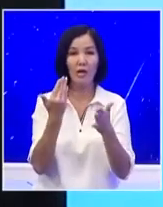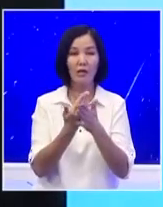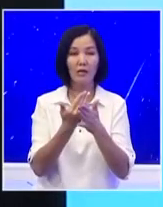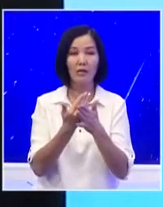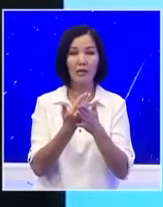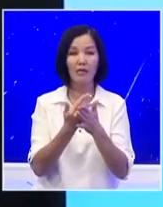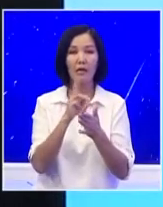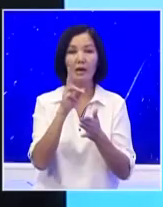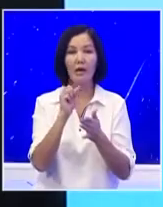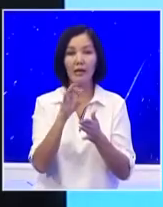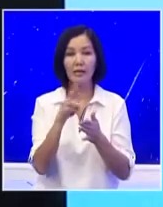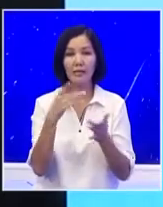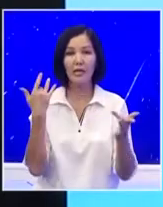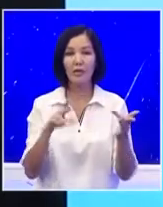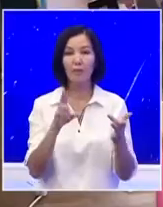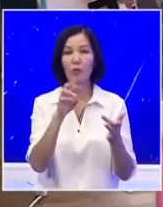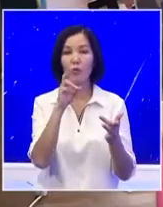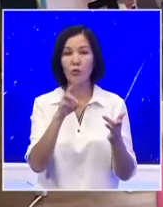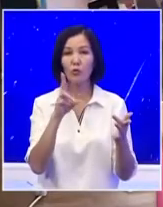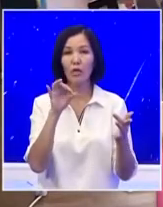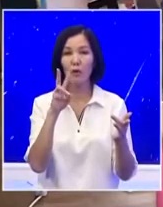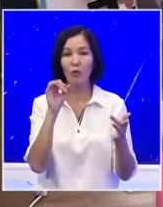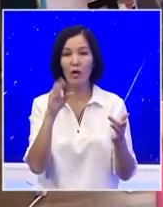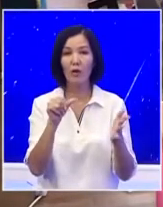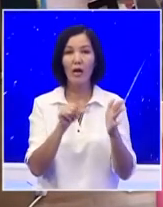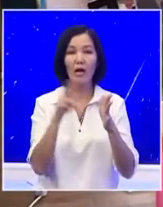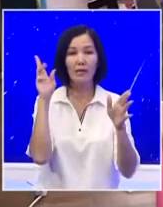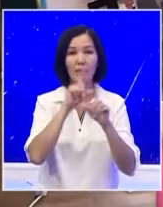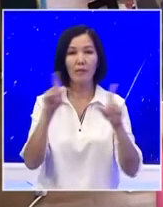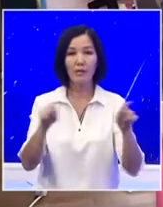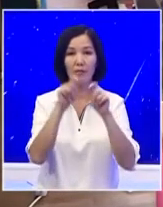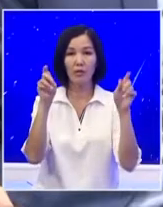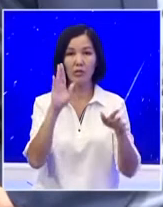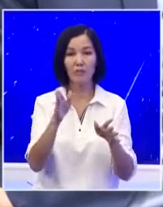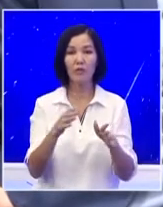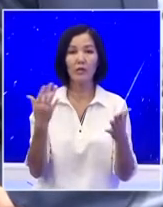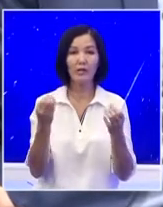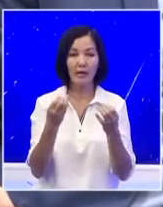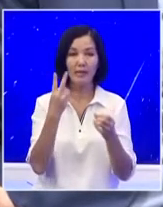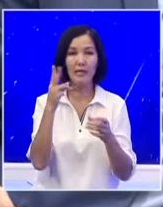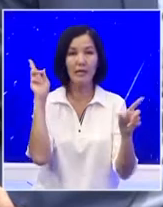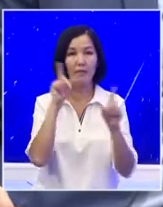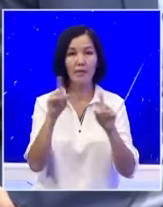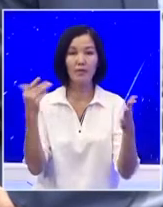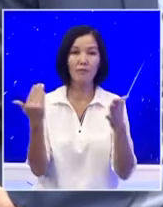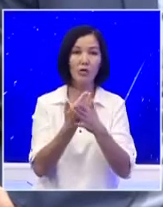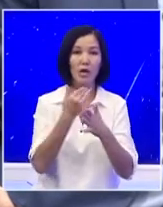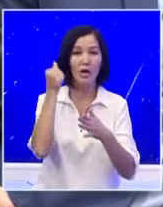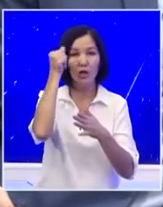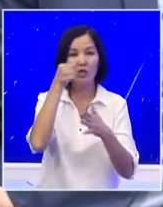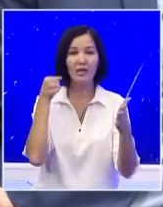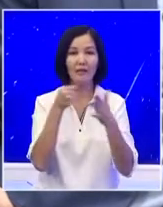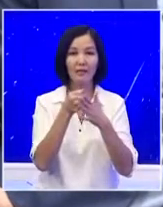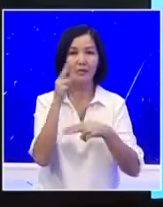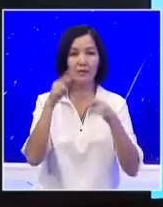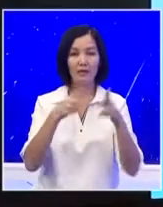жылында Қарасай, Жамбыл, Көксу, Кербұлақ ауданында 6 мектеп қолданысқа беріледі. Тағы 2 мектеп жаңа жылға дейін салынып